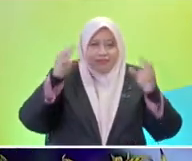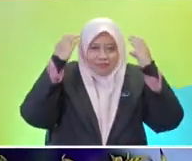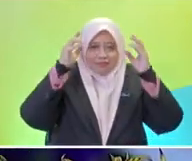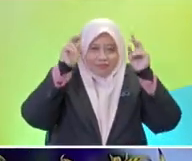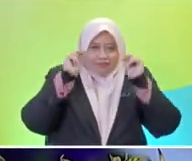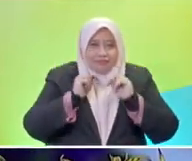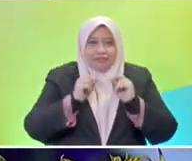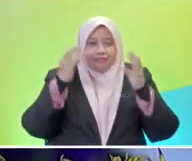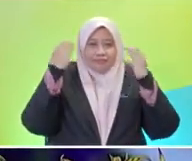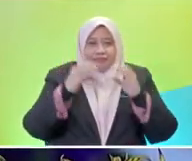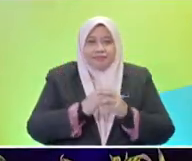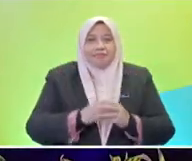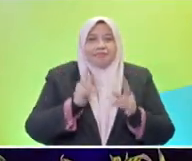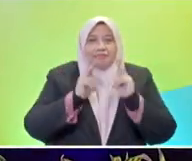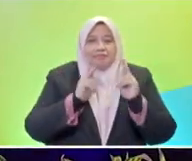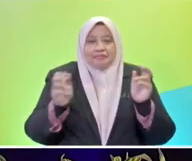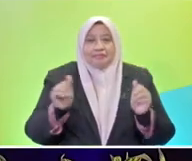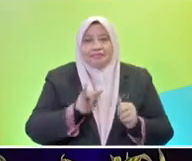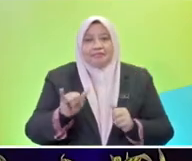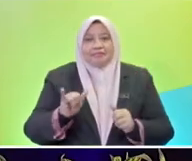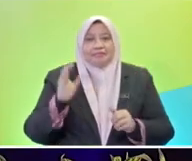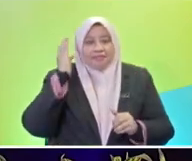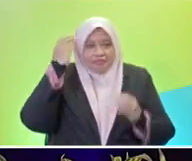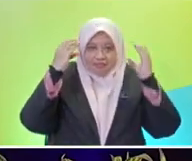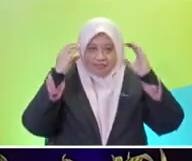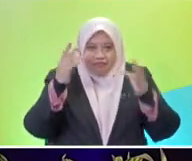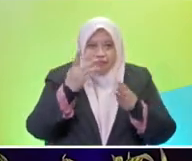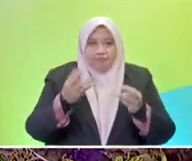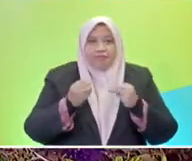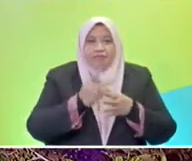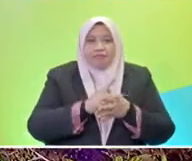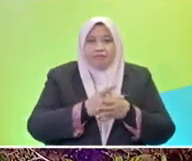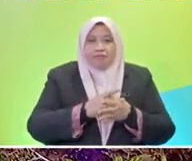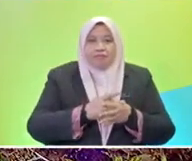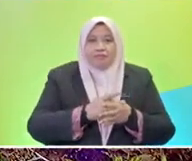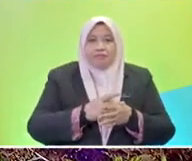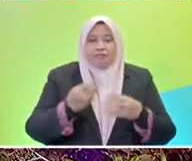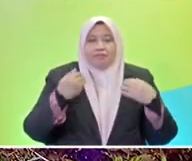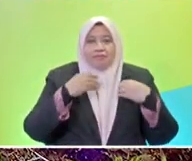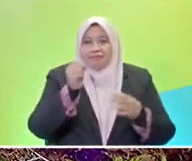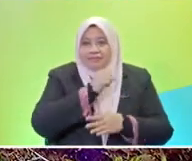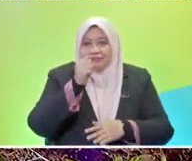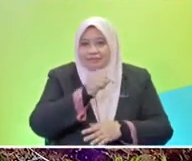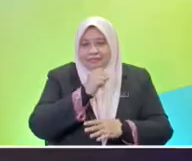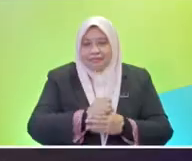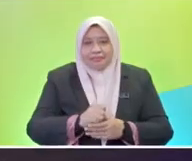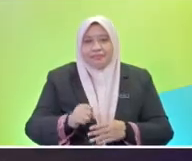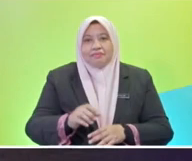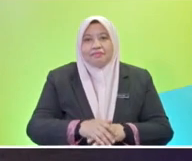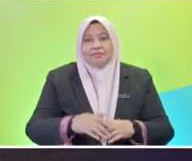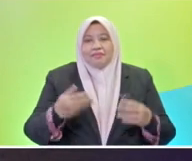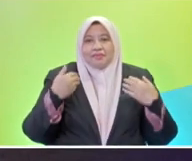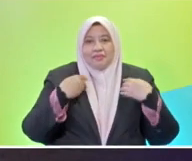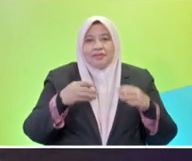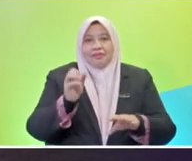Cikgu, katanya kali ini cikgu nak kongsikan apa pula? Macam ada nyanyi-nyanyi, betul ke cikgu? Ya.